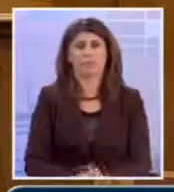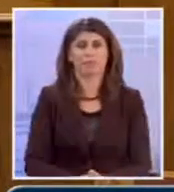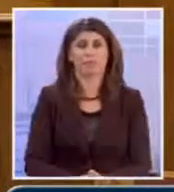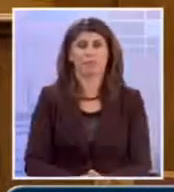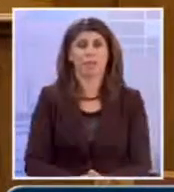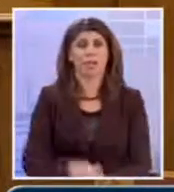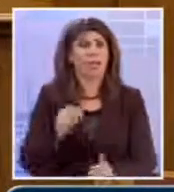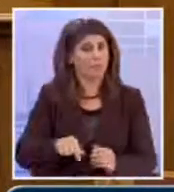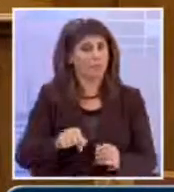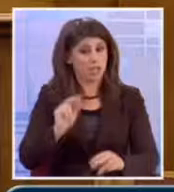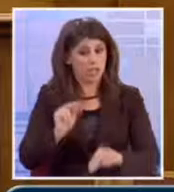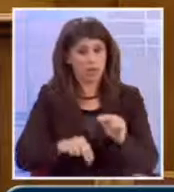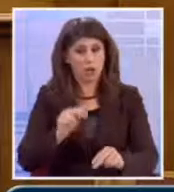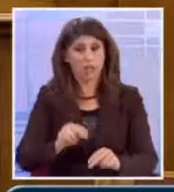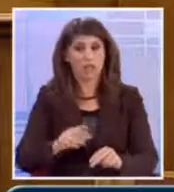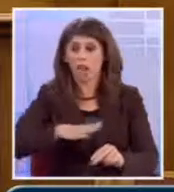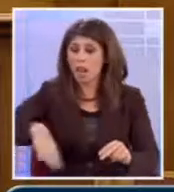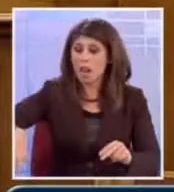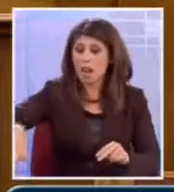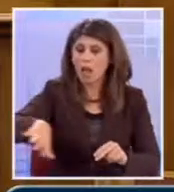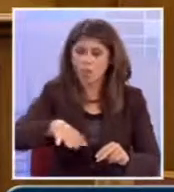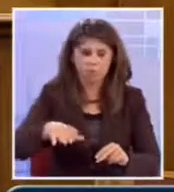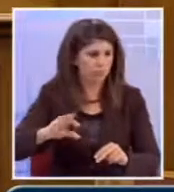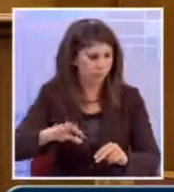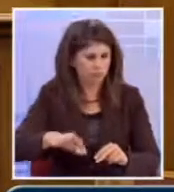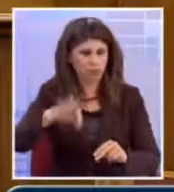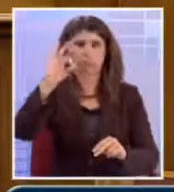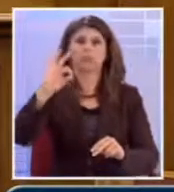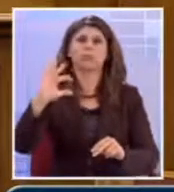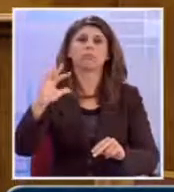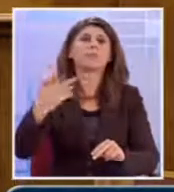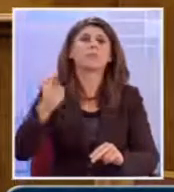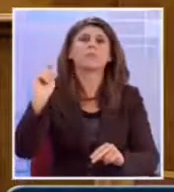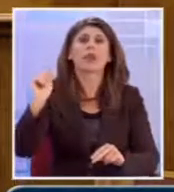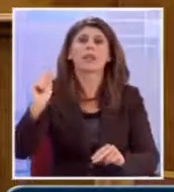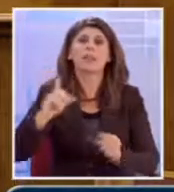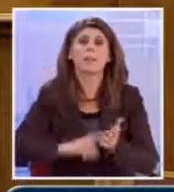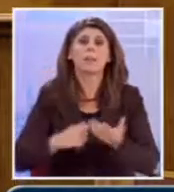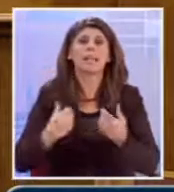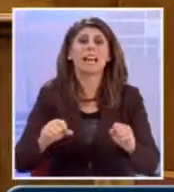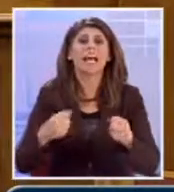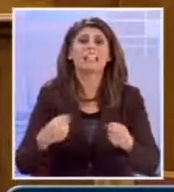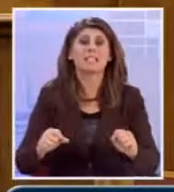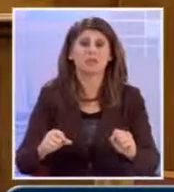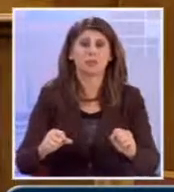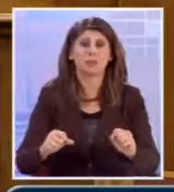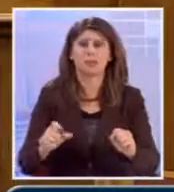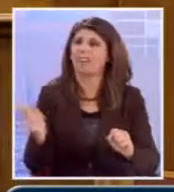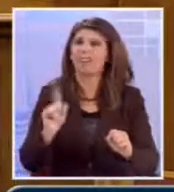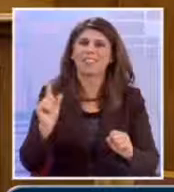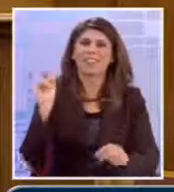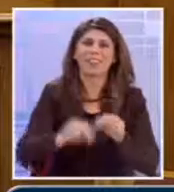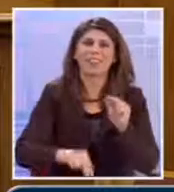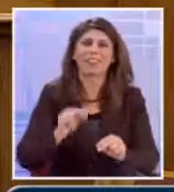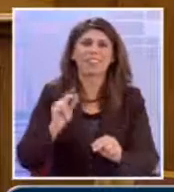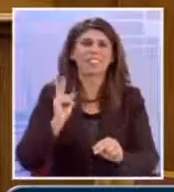από την οποία ο λαός επιλέγει το περιεχόμενο της πολιτικής που πρέπει να ασκηθεί. Δεν είναι οι εκλογές